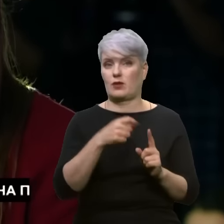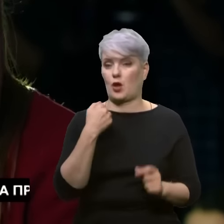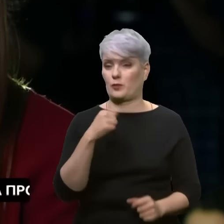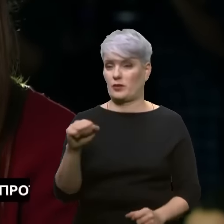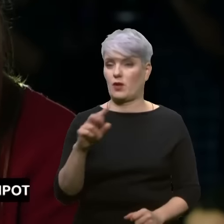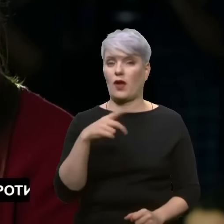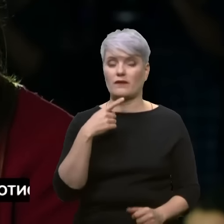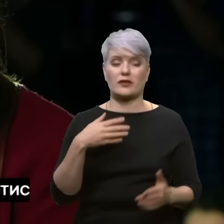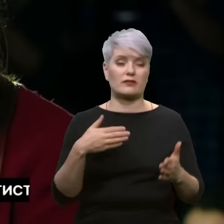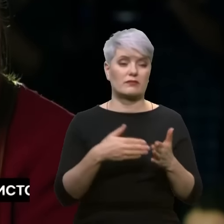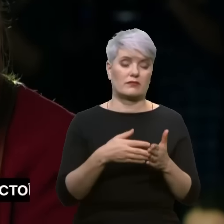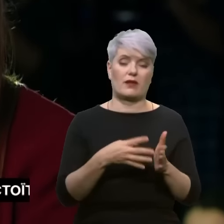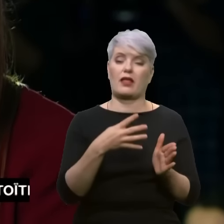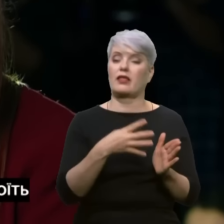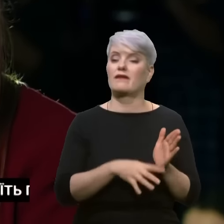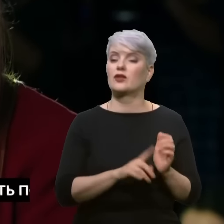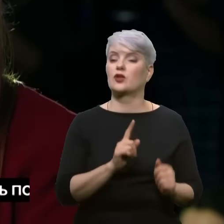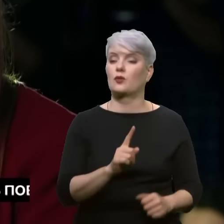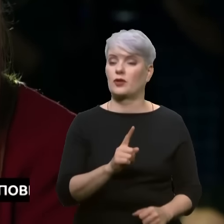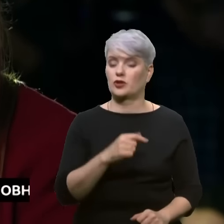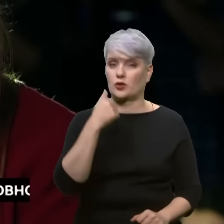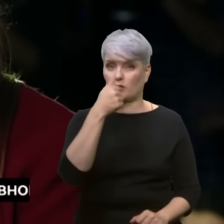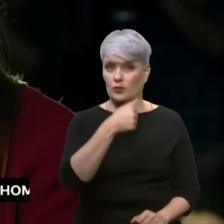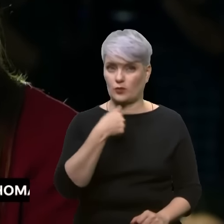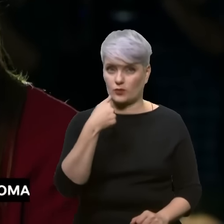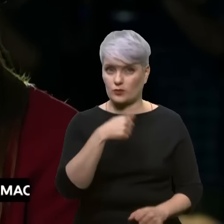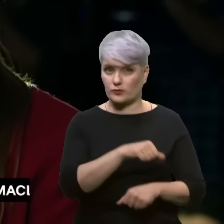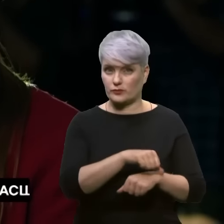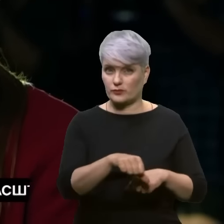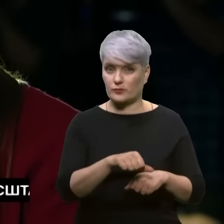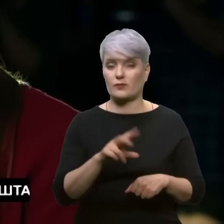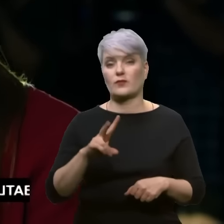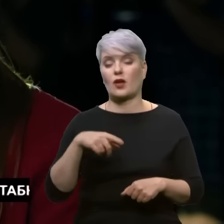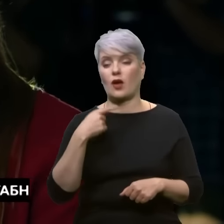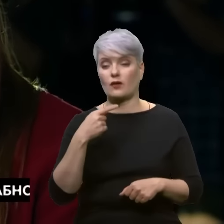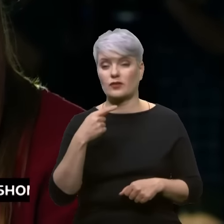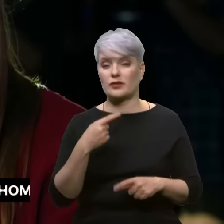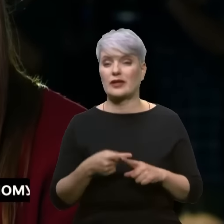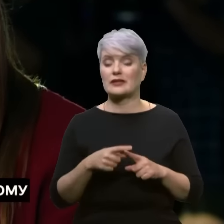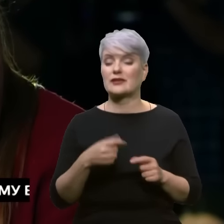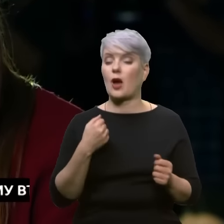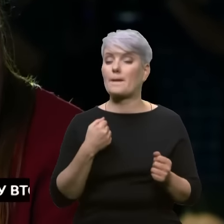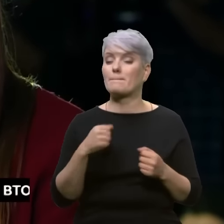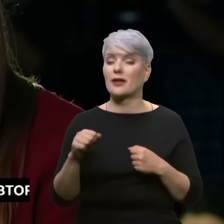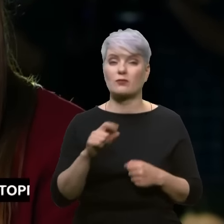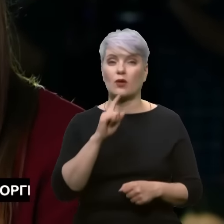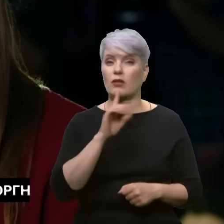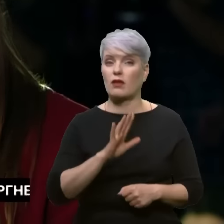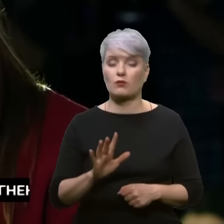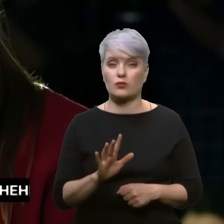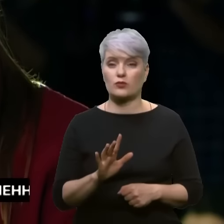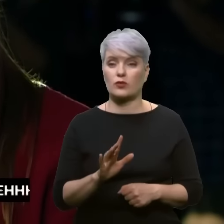це вихід на 91-й, на кордони 91-го року, а хтось говорить, що на цьому перемоги не буде, тому